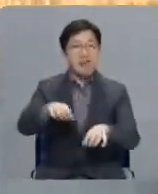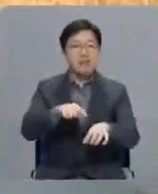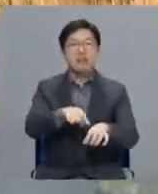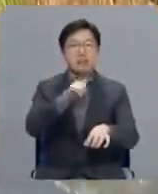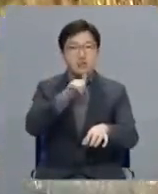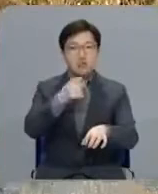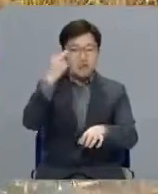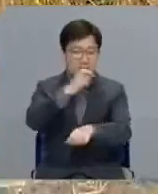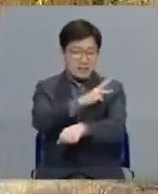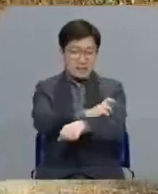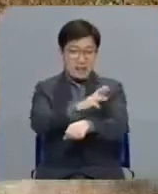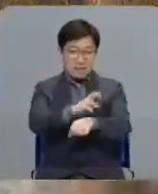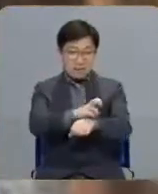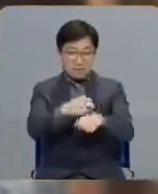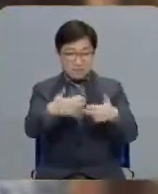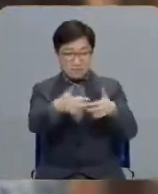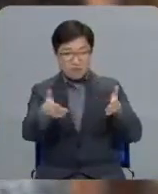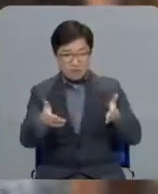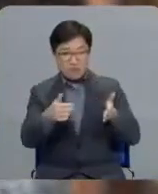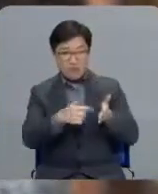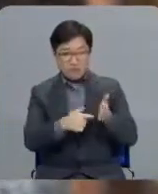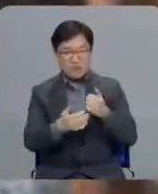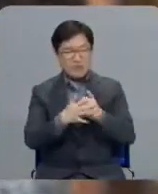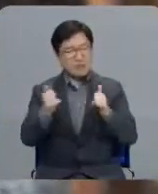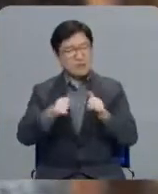막혀버렸고 주민들은 마을을 떠났습니다.